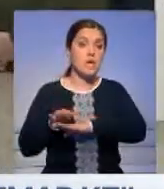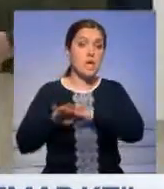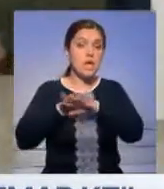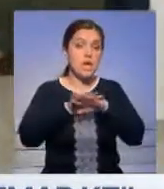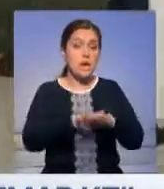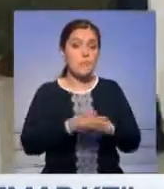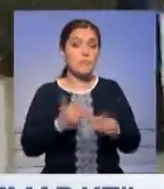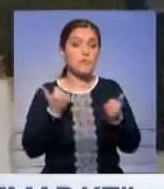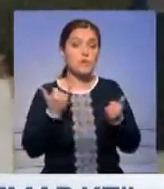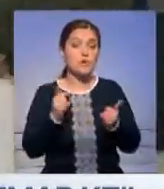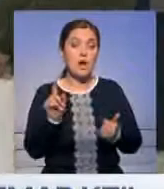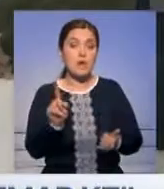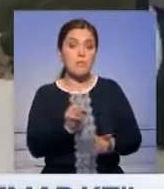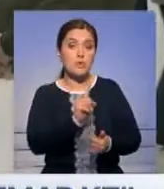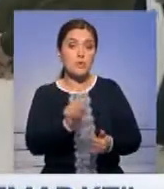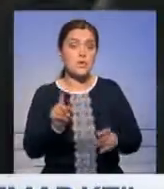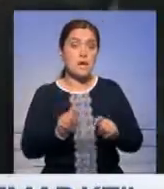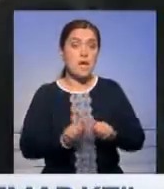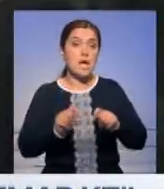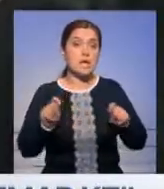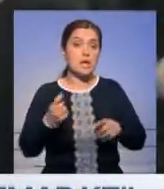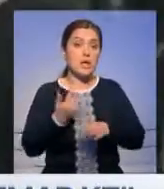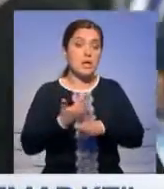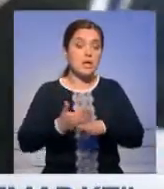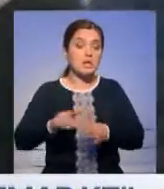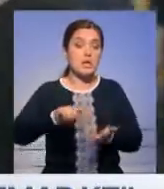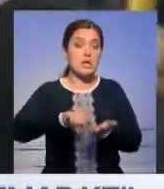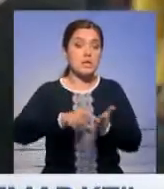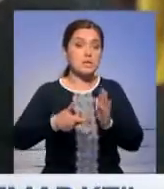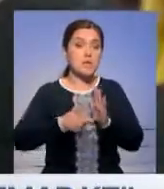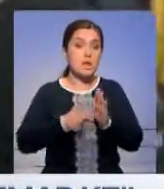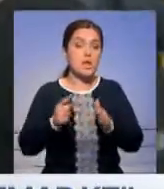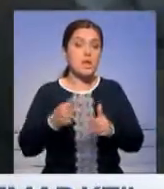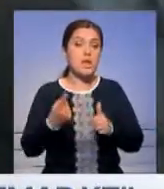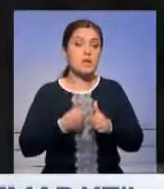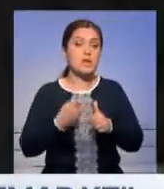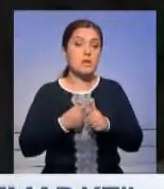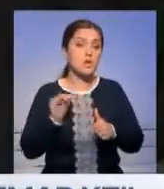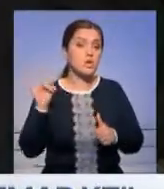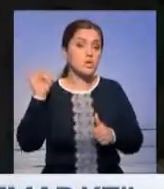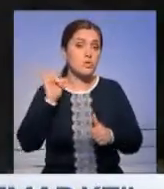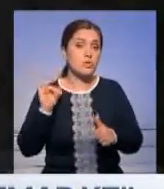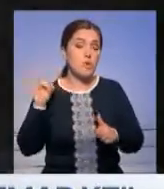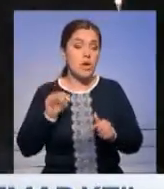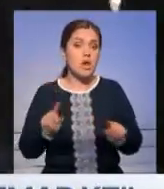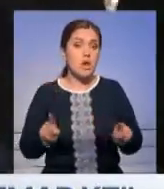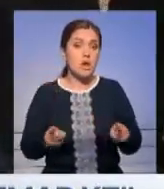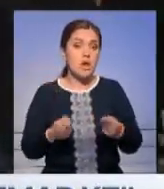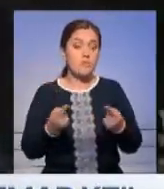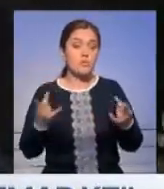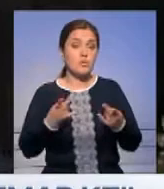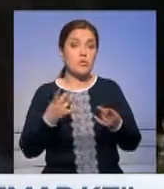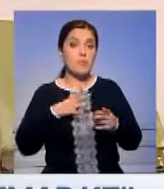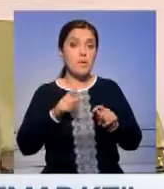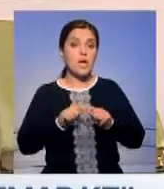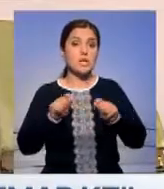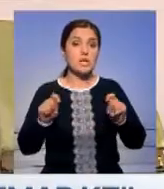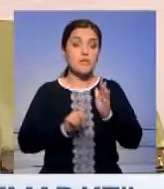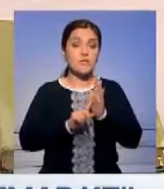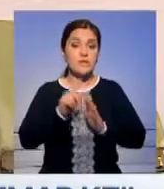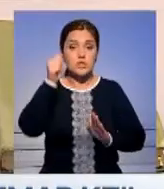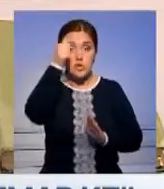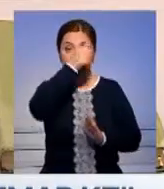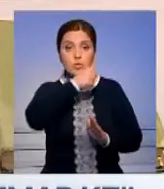них в Национальном музее открыли отдельный зал. Он так и называется – Рухани Жангыру. Его презентация состоялась в начале года, а сейчас